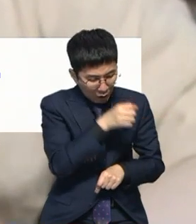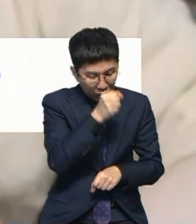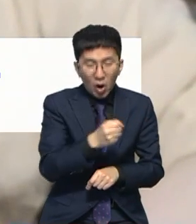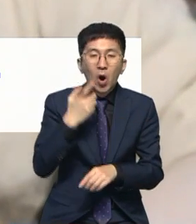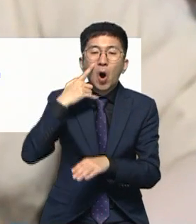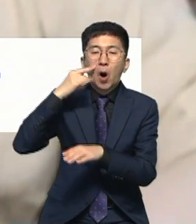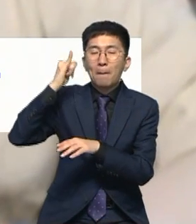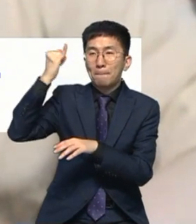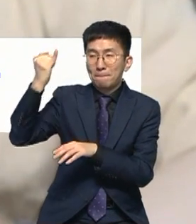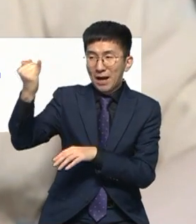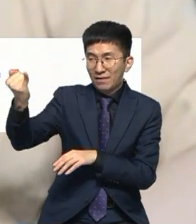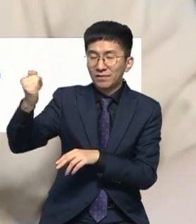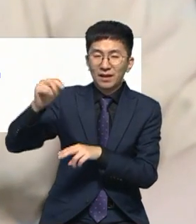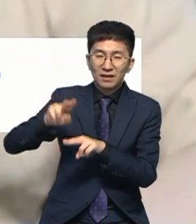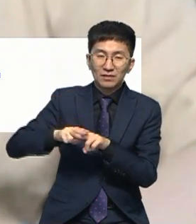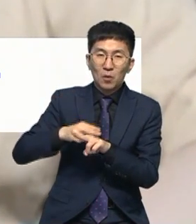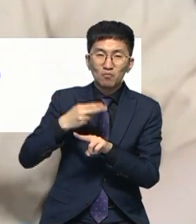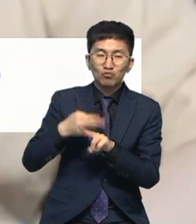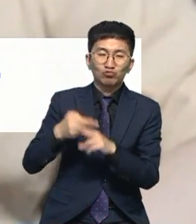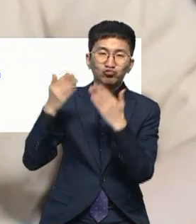모두